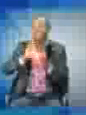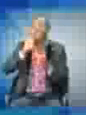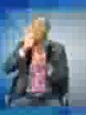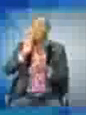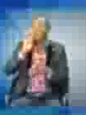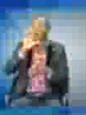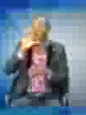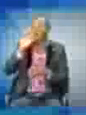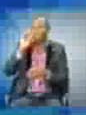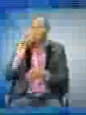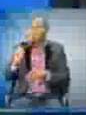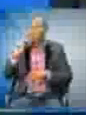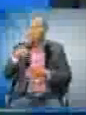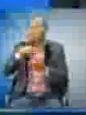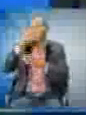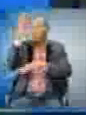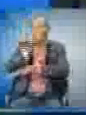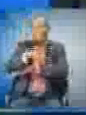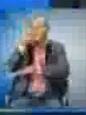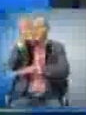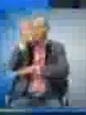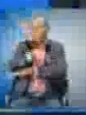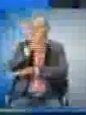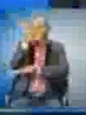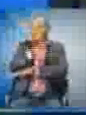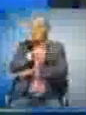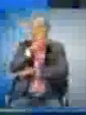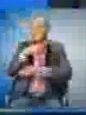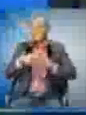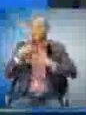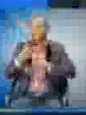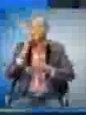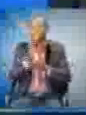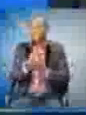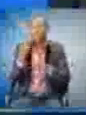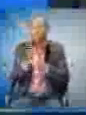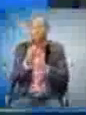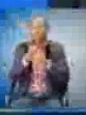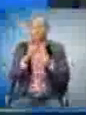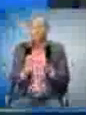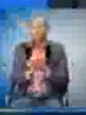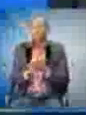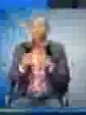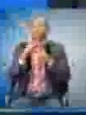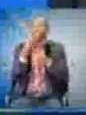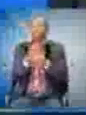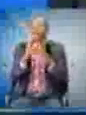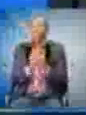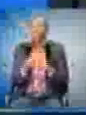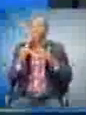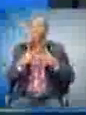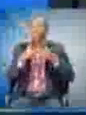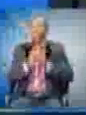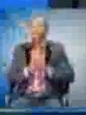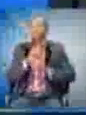qui s'y construit avant d'être interpellé par un groupe de travailleurs d'une entreprise minière locale victime de